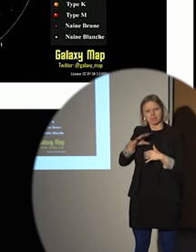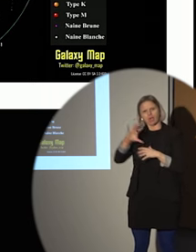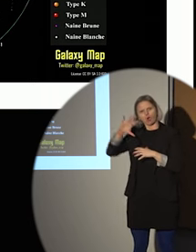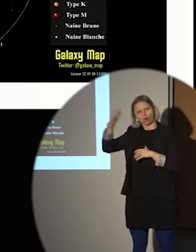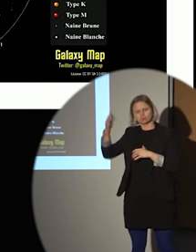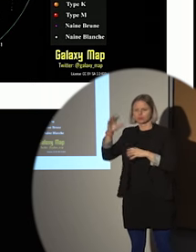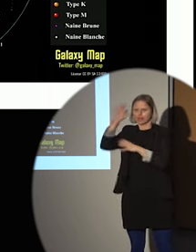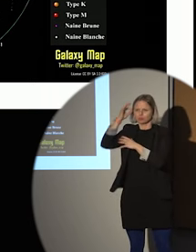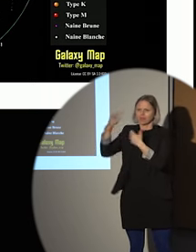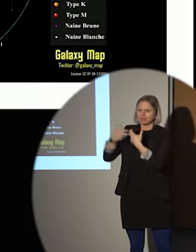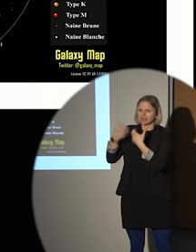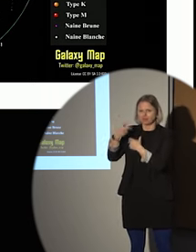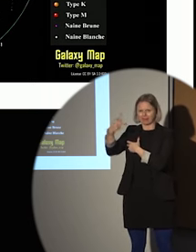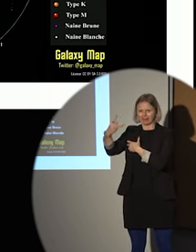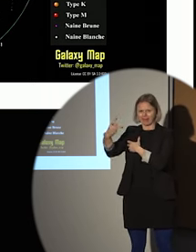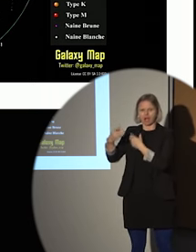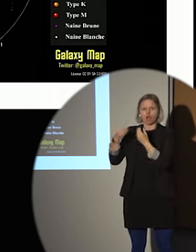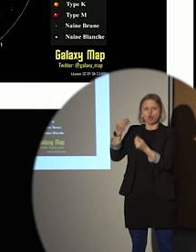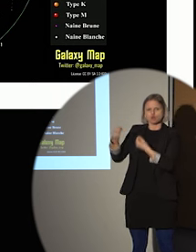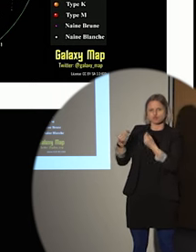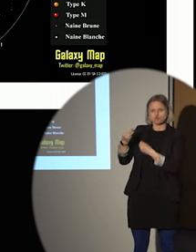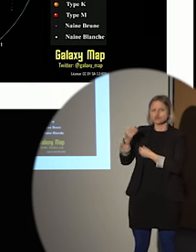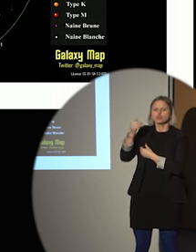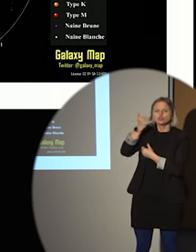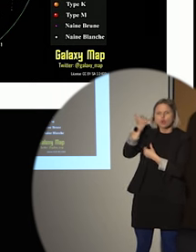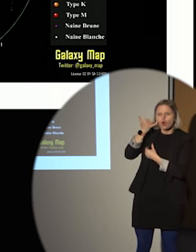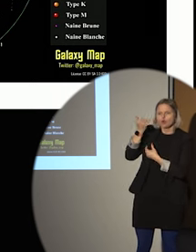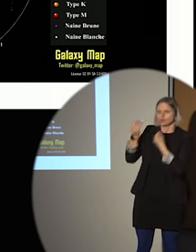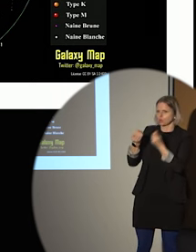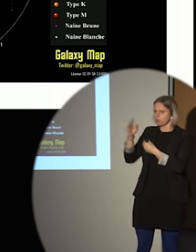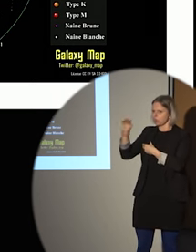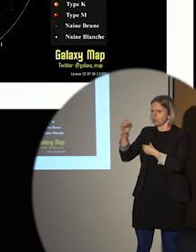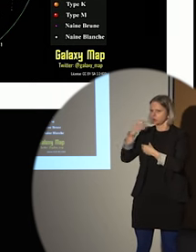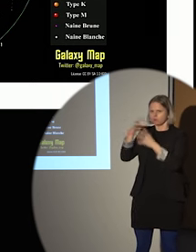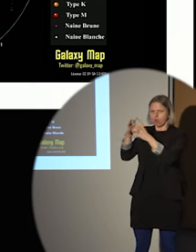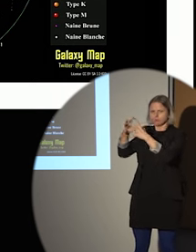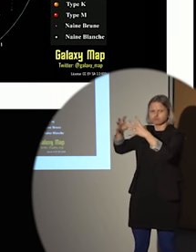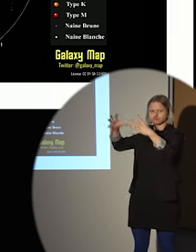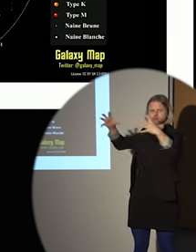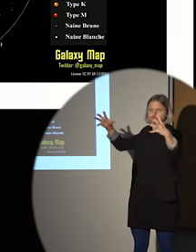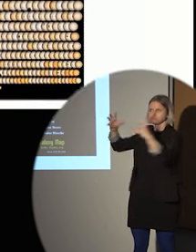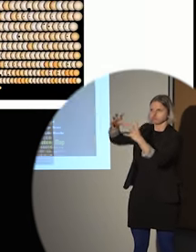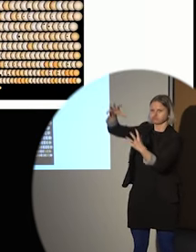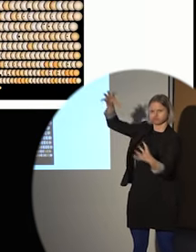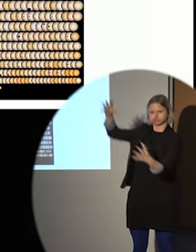comme Sirius, par exemple, qui est une étoile bleue, qui sont des étoiles très massives et très jeunes.